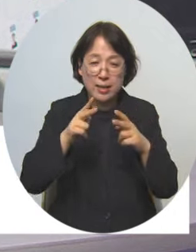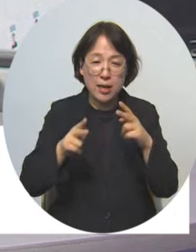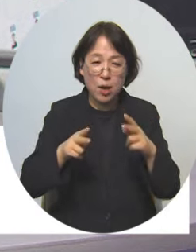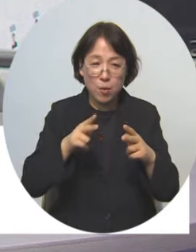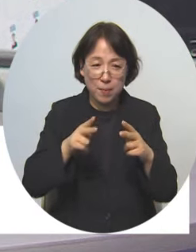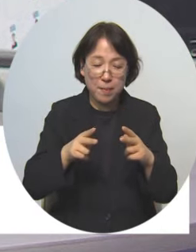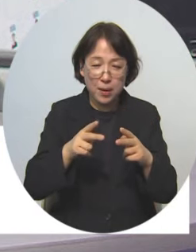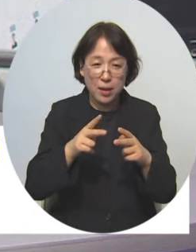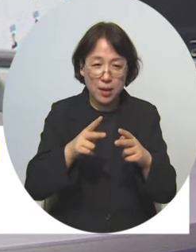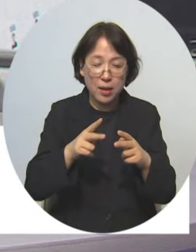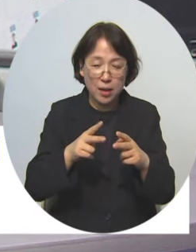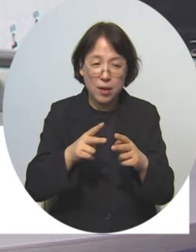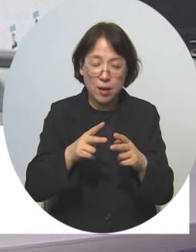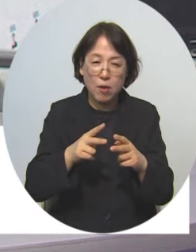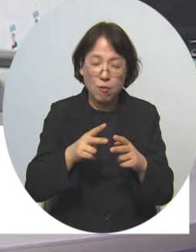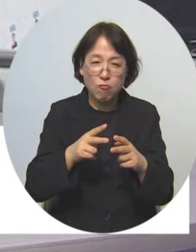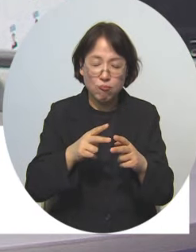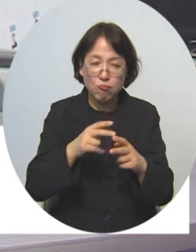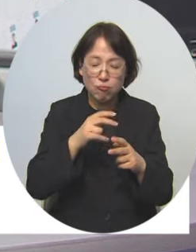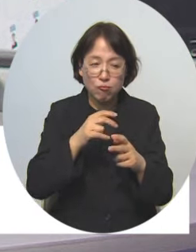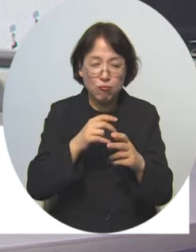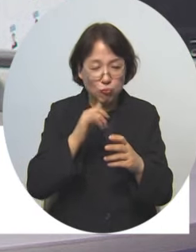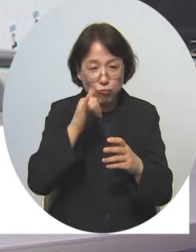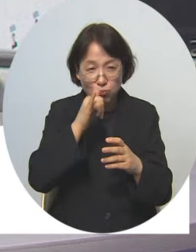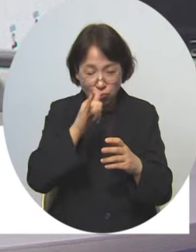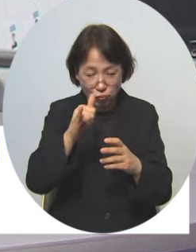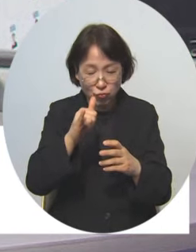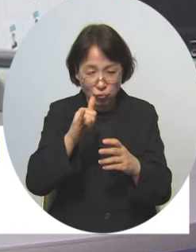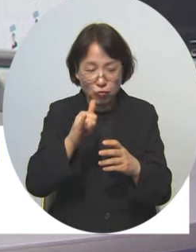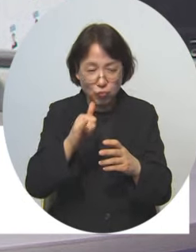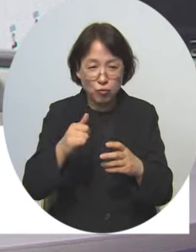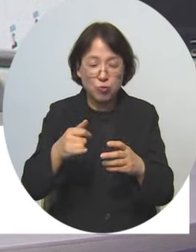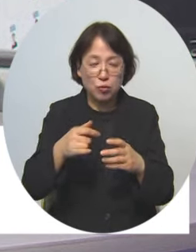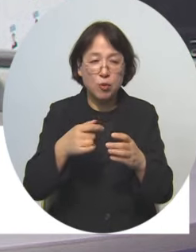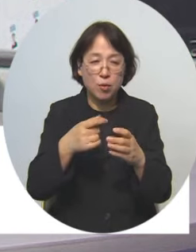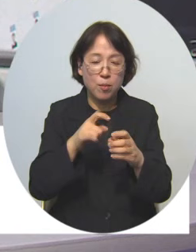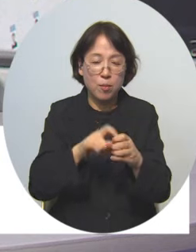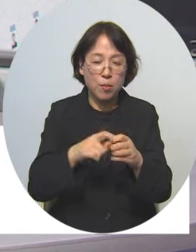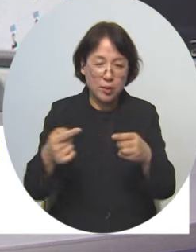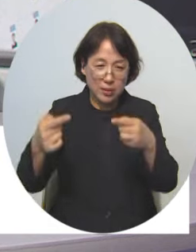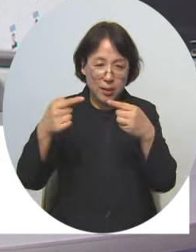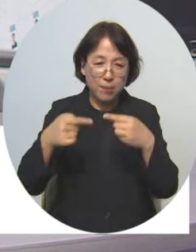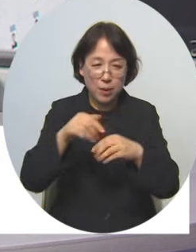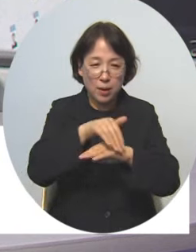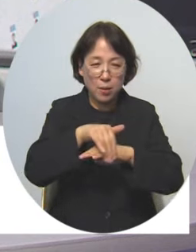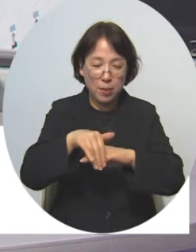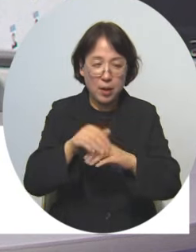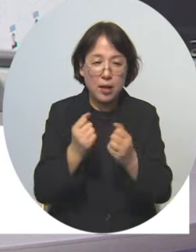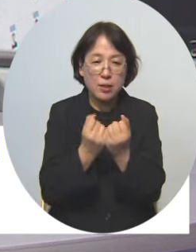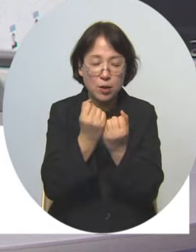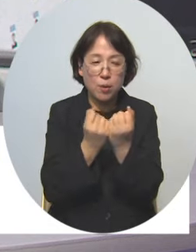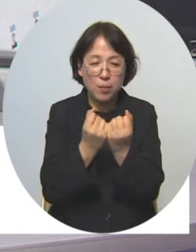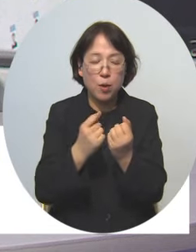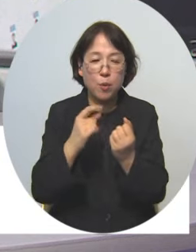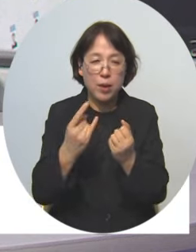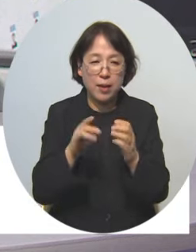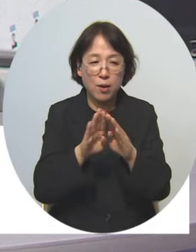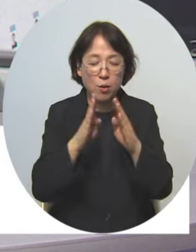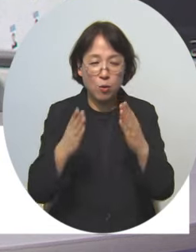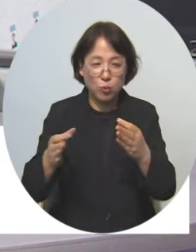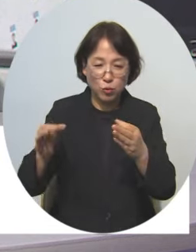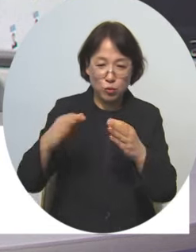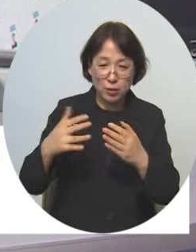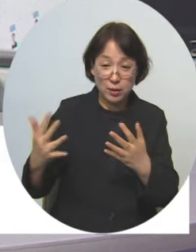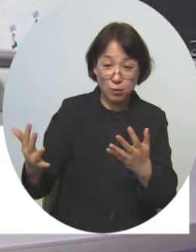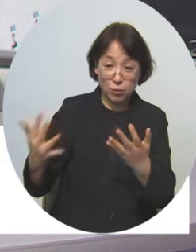추가 검증하고 참여 의사를 보였다고 밝혔습니다. 석유공사는 순차적으로 사업 설명회를 열고 투자 유치를